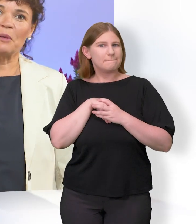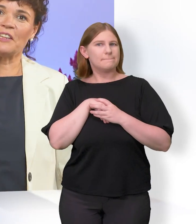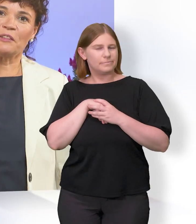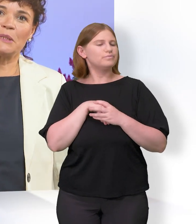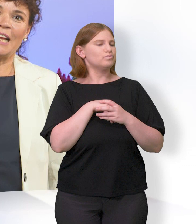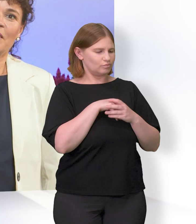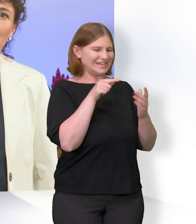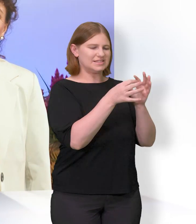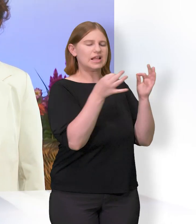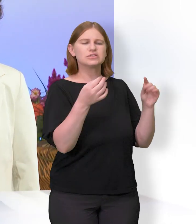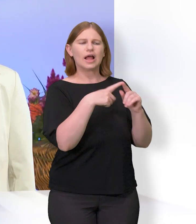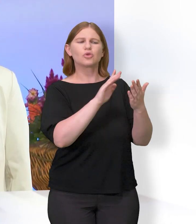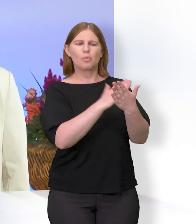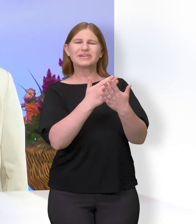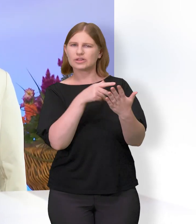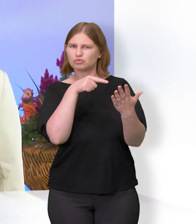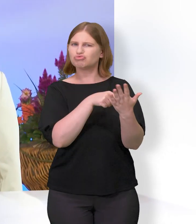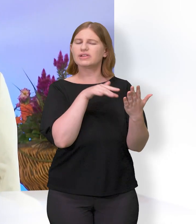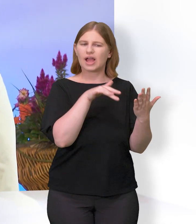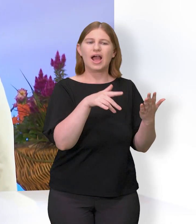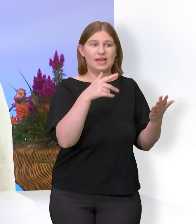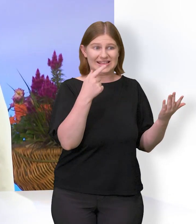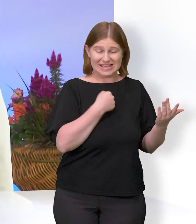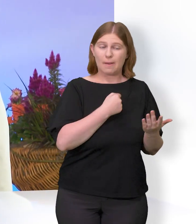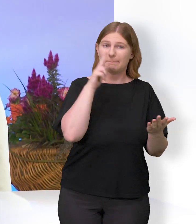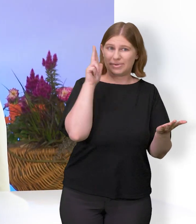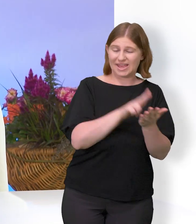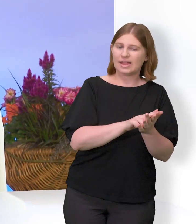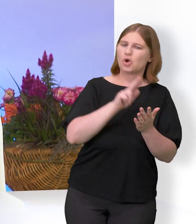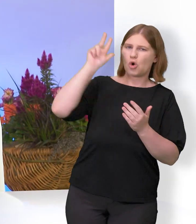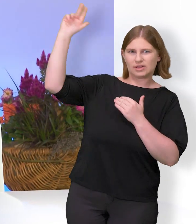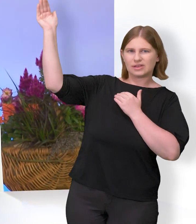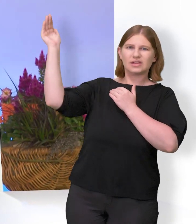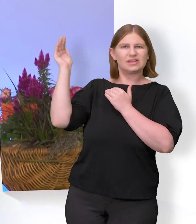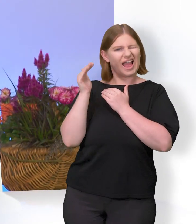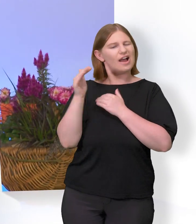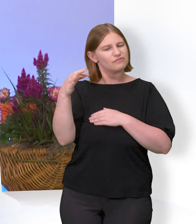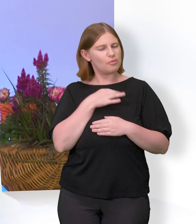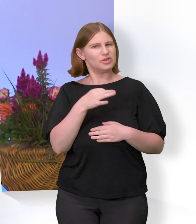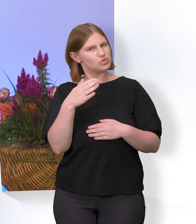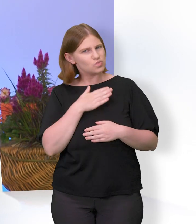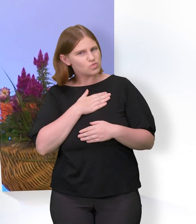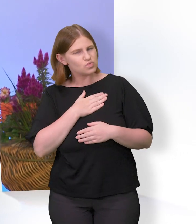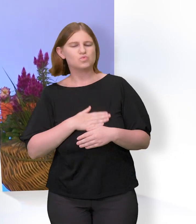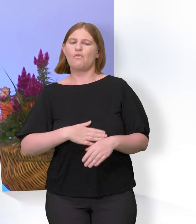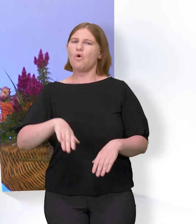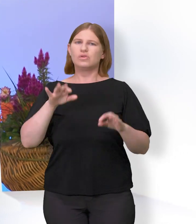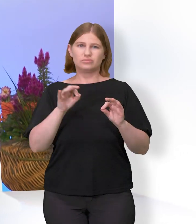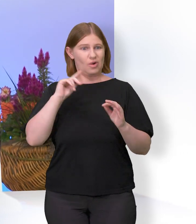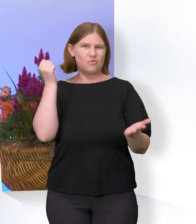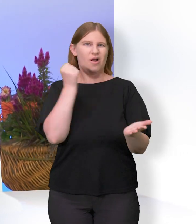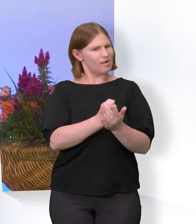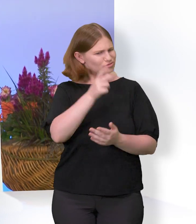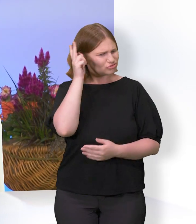anderen Übersetzungen heißt es: Ich aber bekenne, Gott nahe zu sein, ist gut für mich. Amen auch